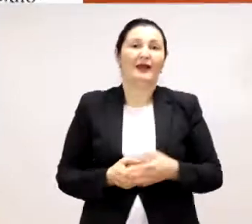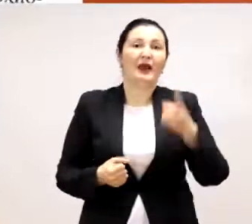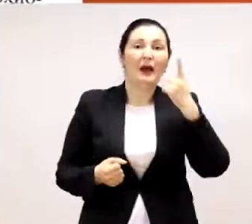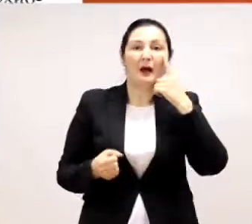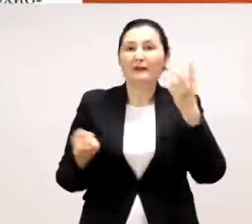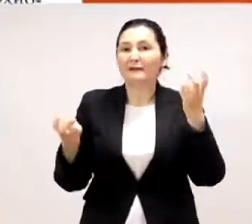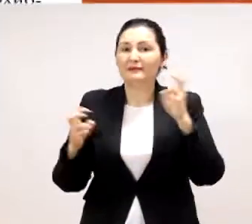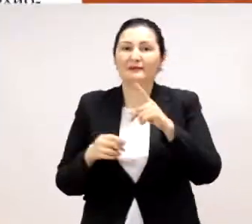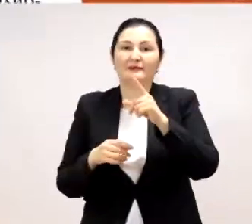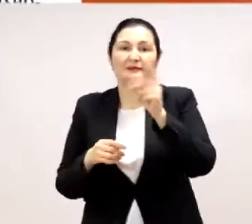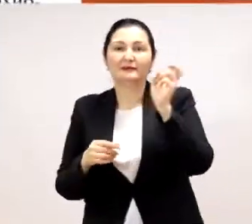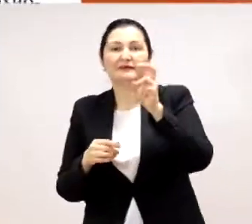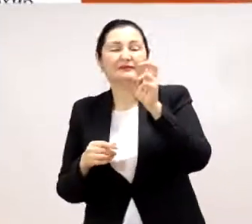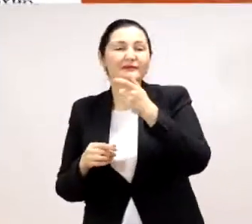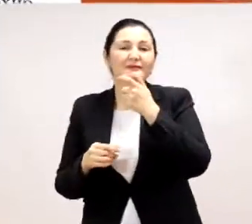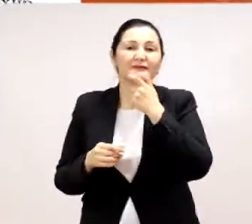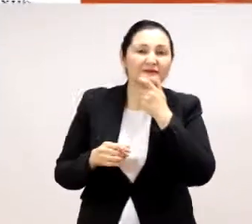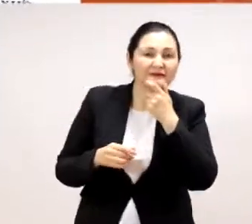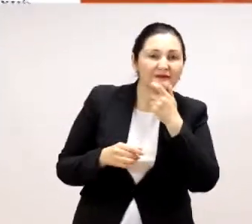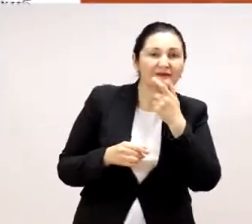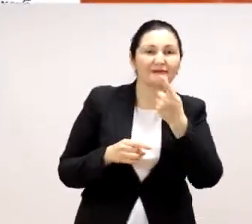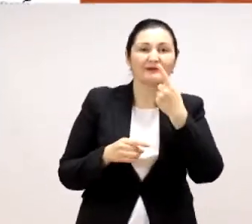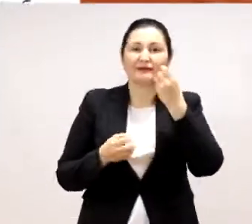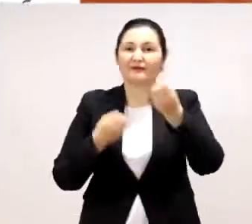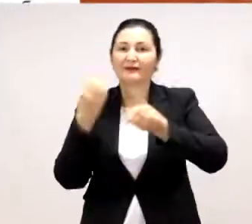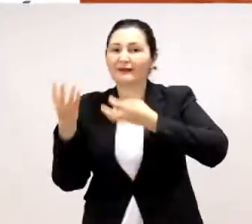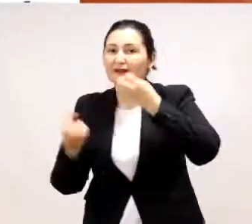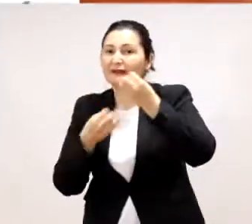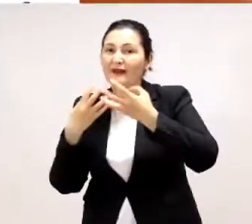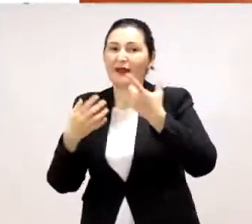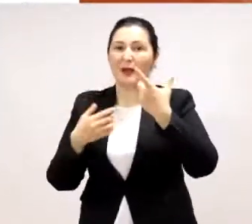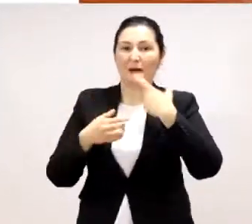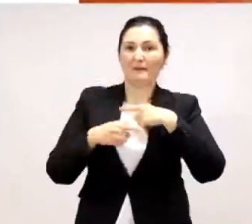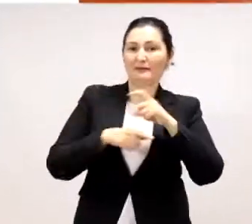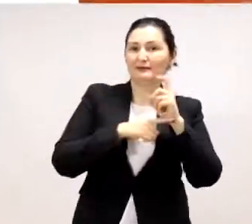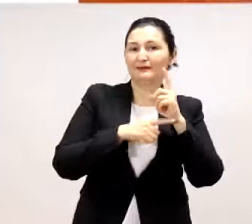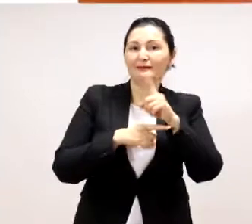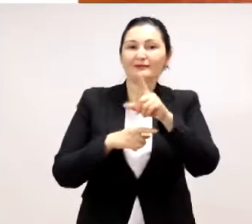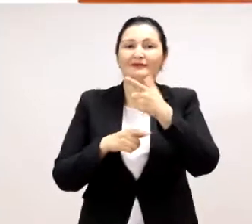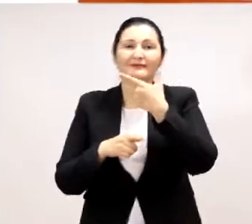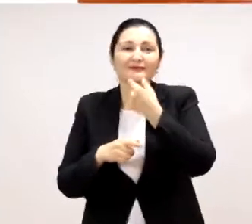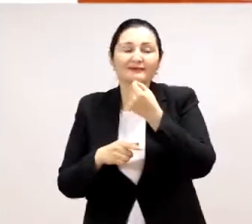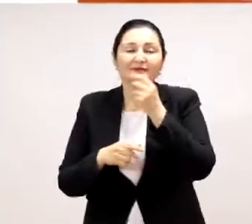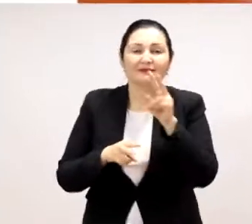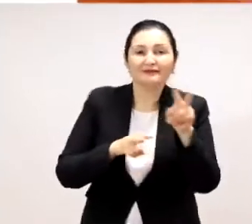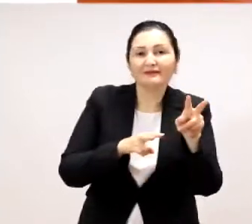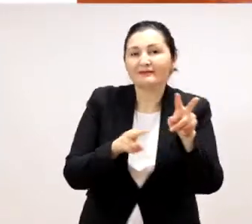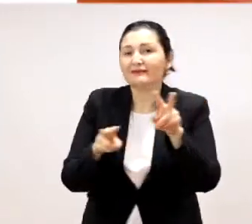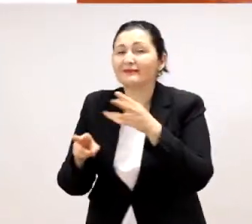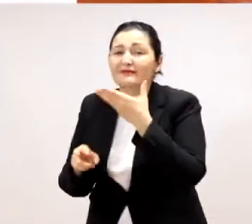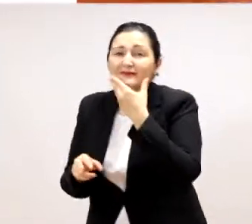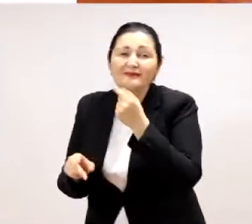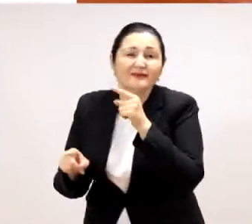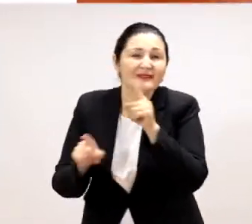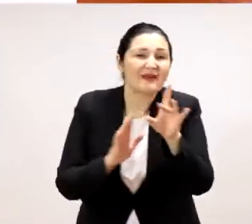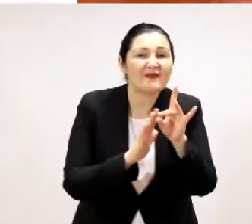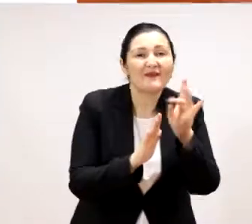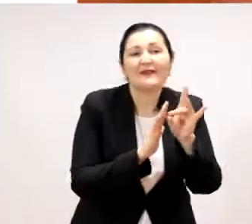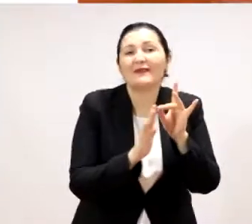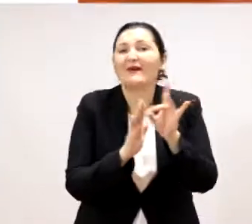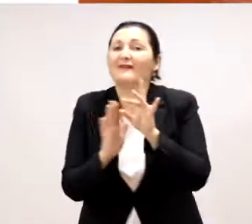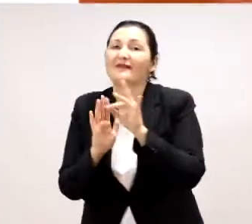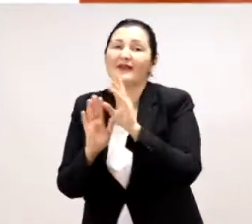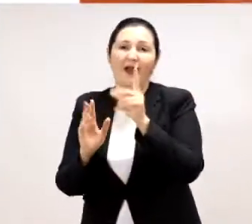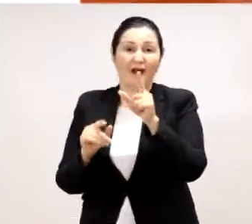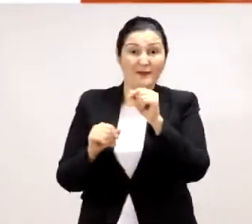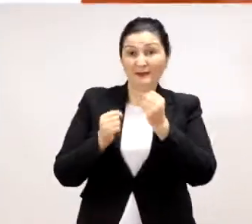ها شروع ولوله برخاست. آنها از شادی قامت راست کرده ارغوش می رفتند تا زیبایی و رانایی خود را بیشتر